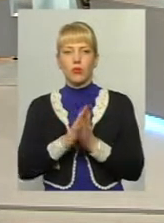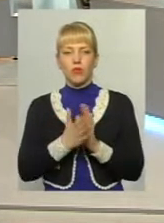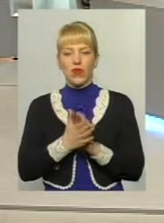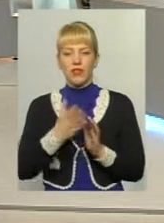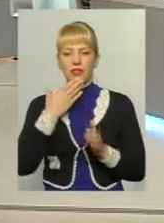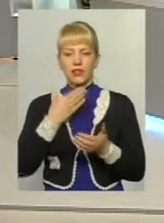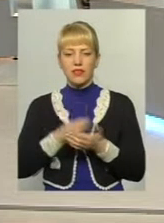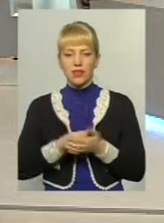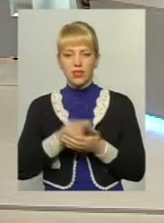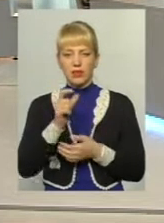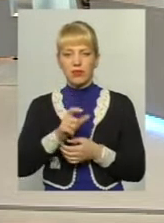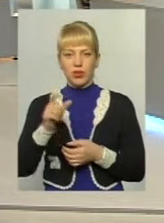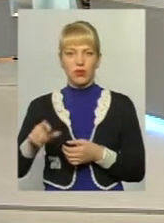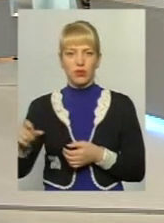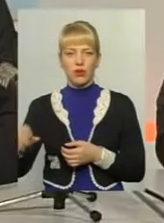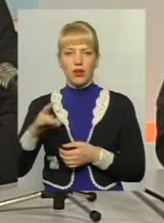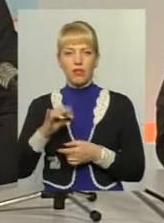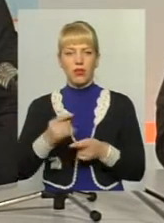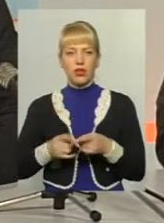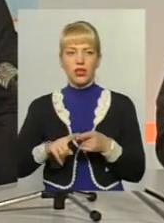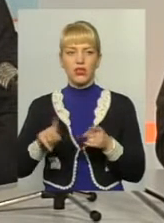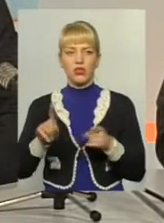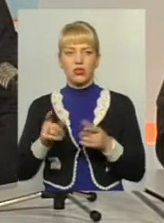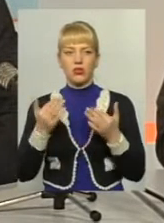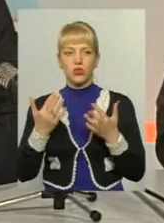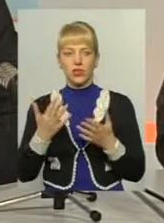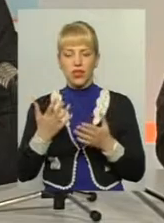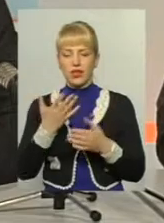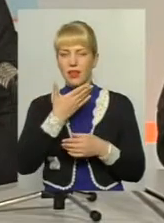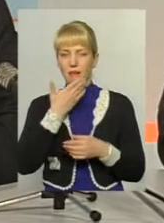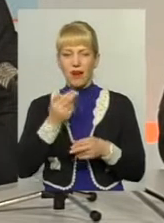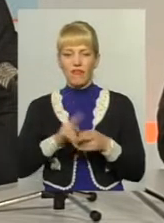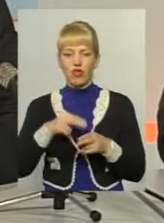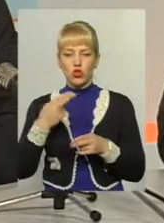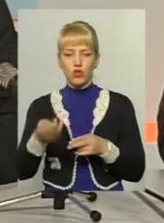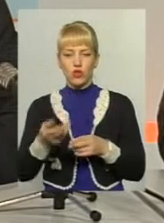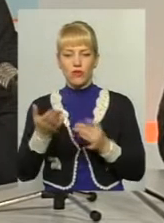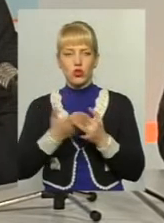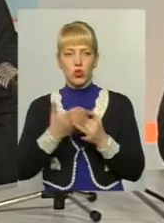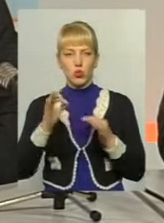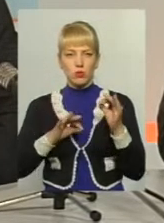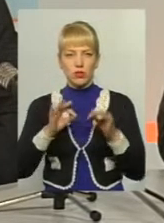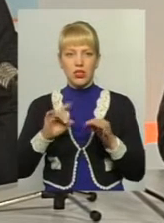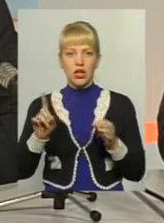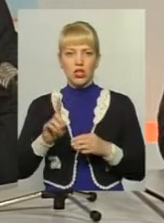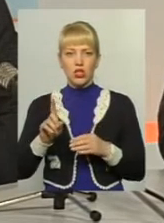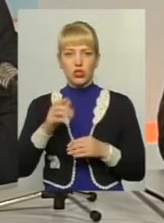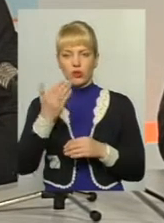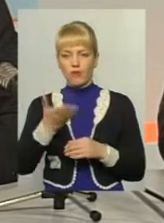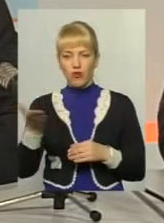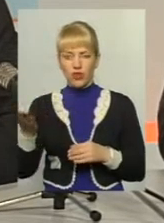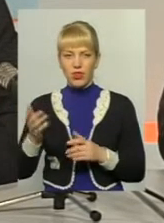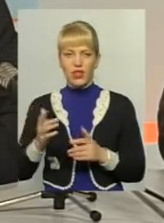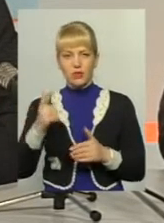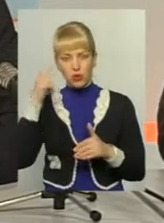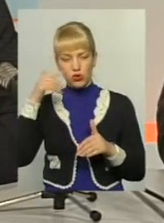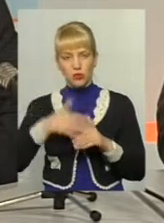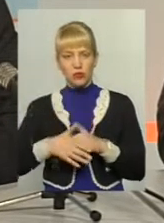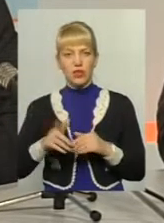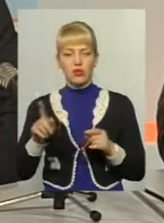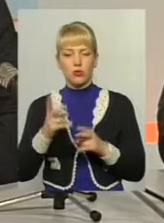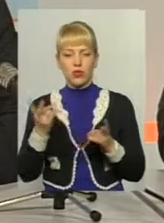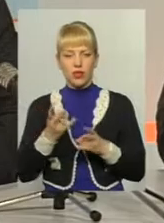По взаємозаліку. Так, я ще слід зауважити по вирішенню цієї проблеми. Деякі ОСББ вирішують яким чином?